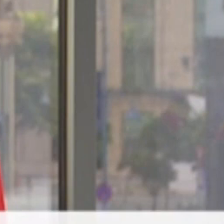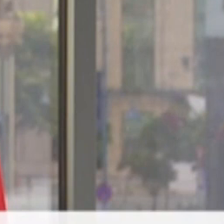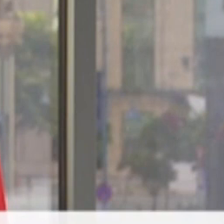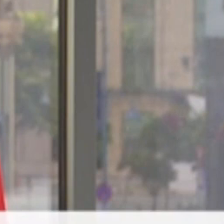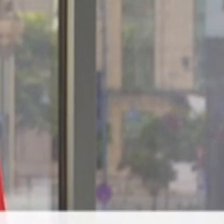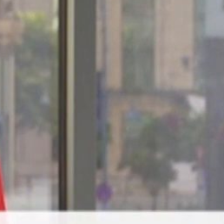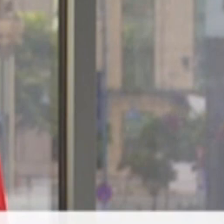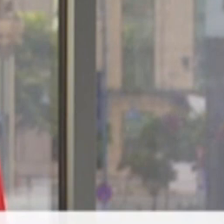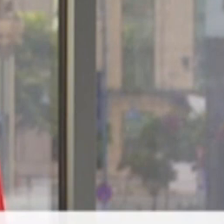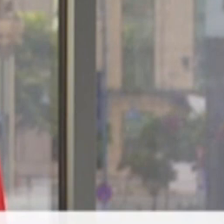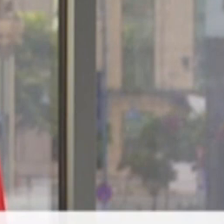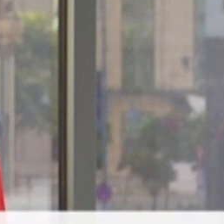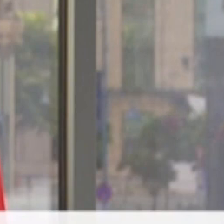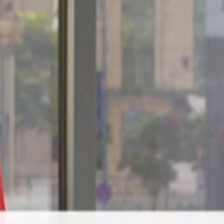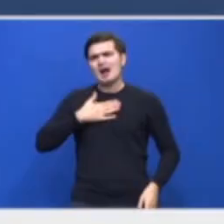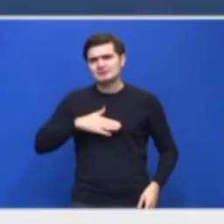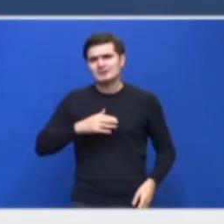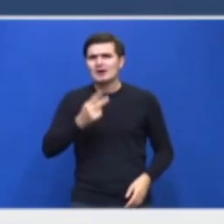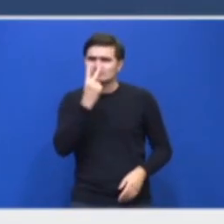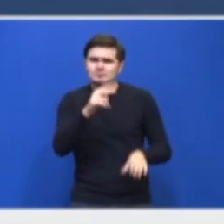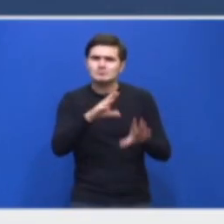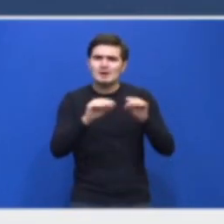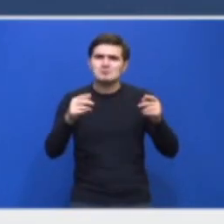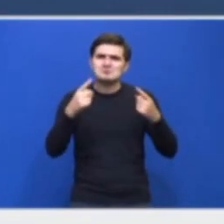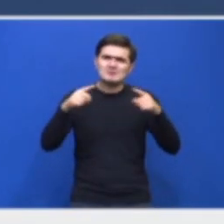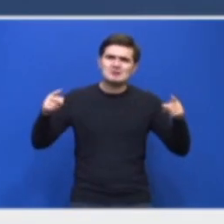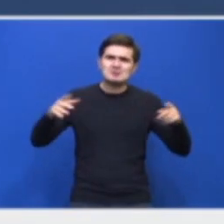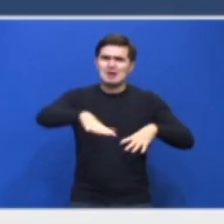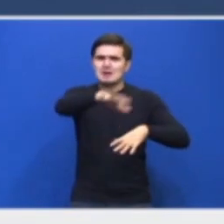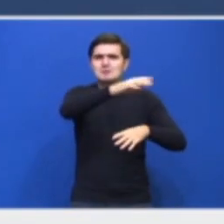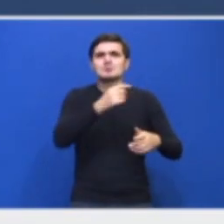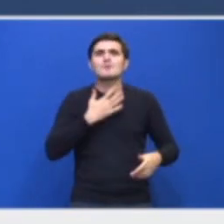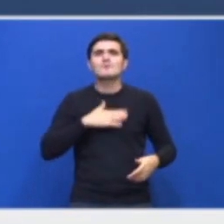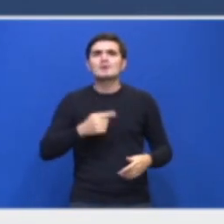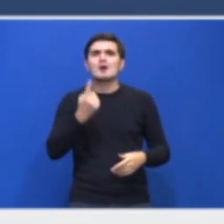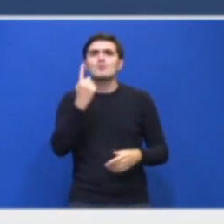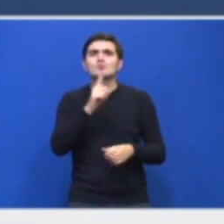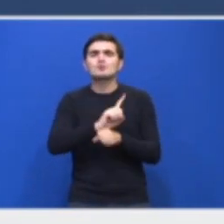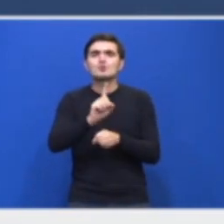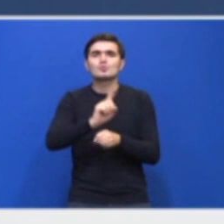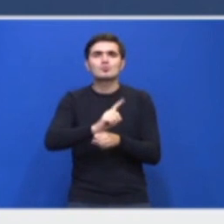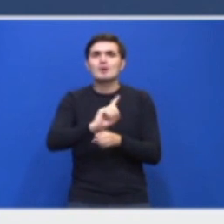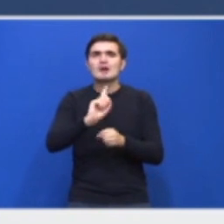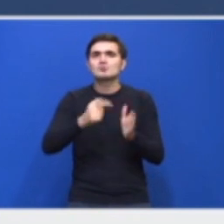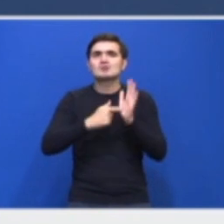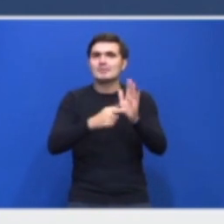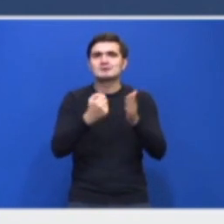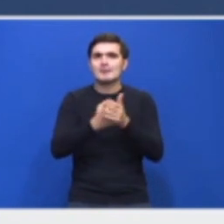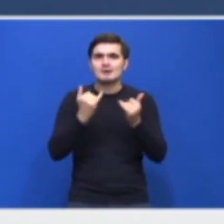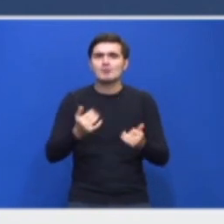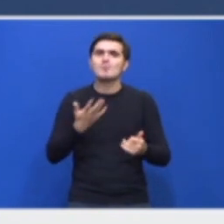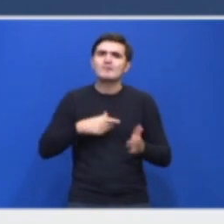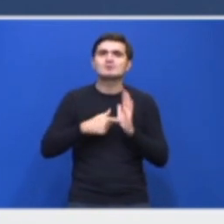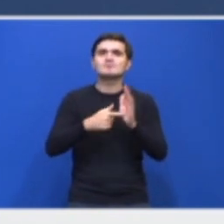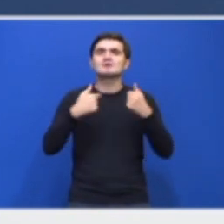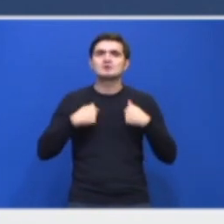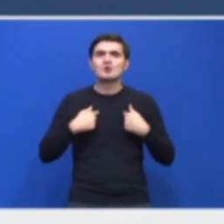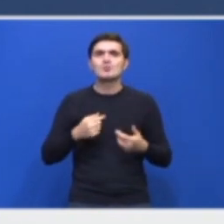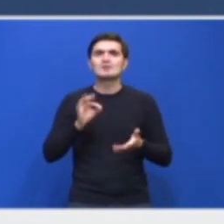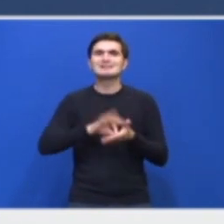acest program de investiții. Vreau să vă aduc un singur detaliu care n-a fost prezentat în spațiu public, să-l prezint.